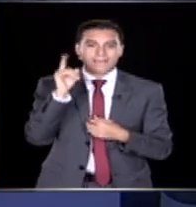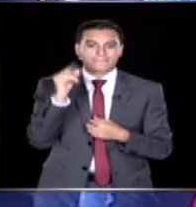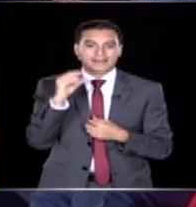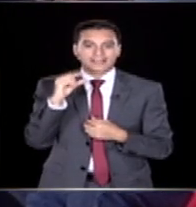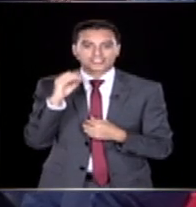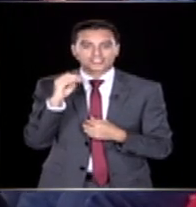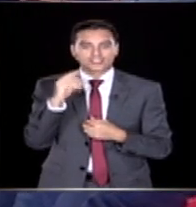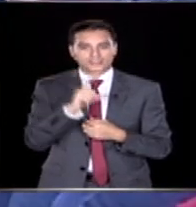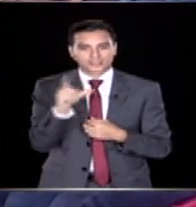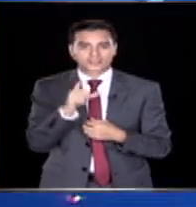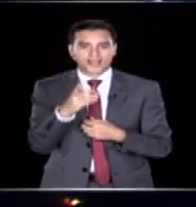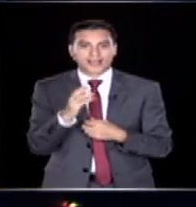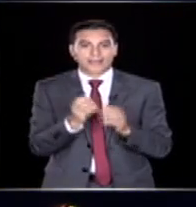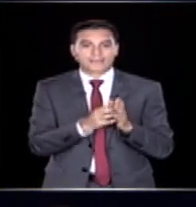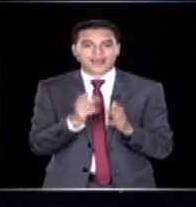هي كامبريدج طبعا.